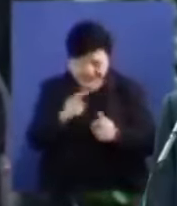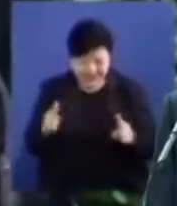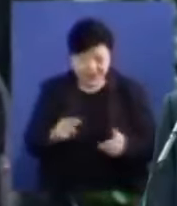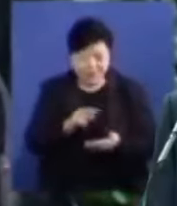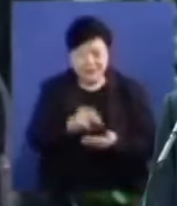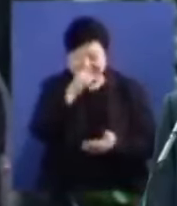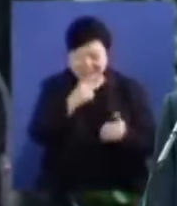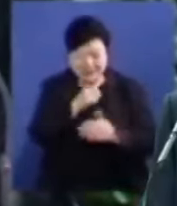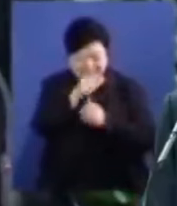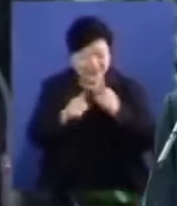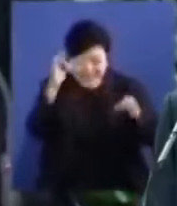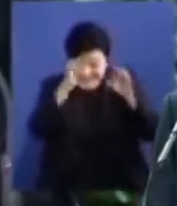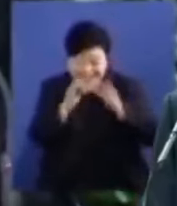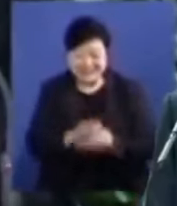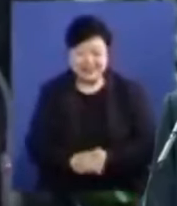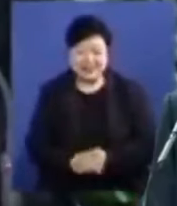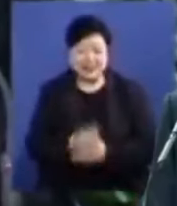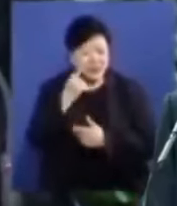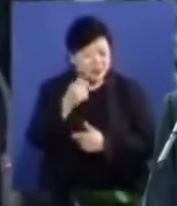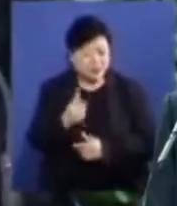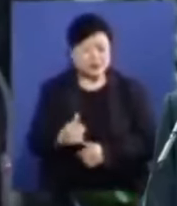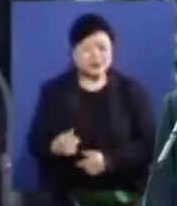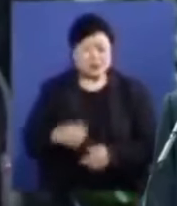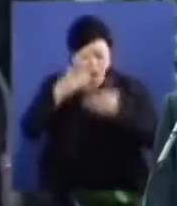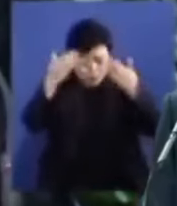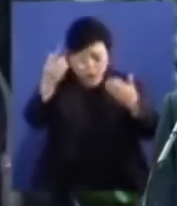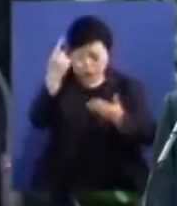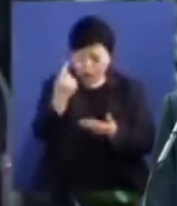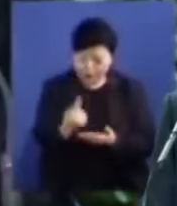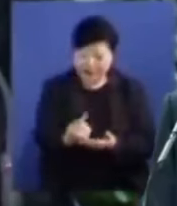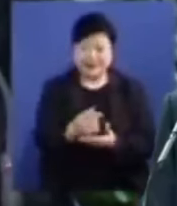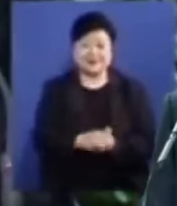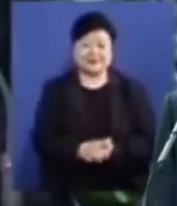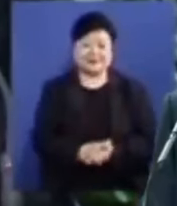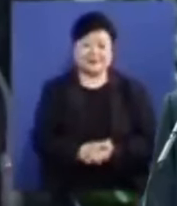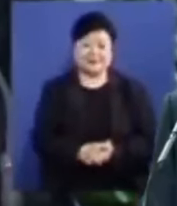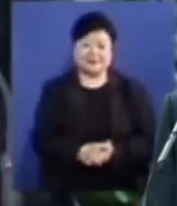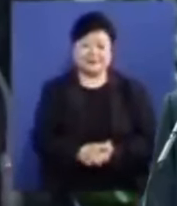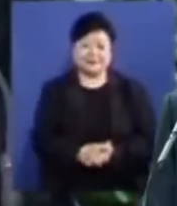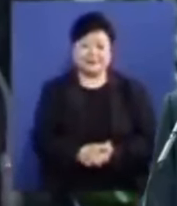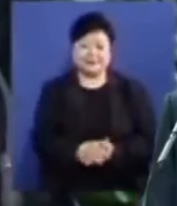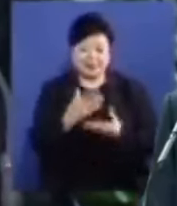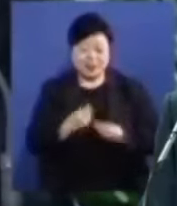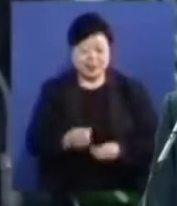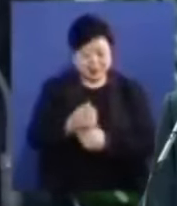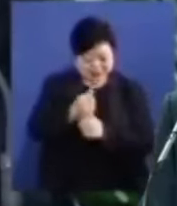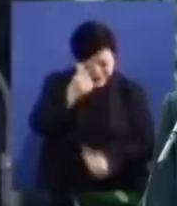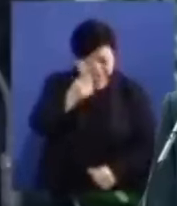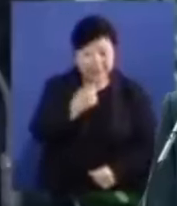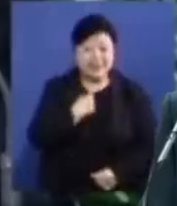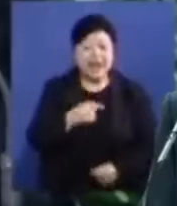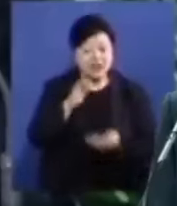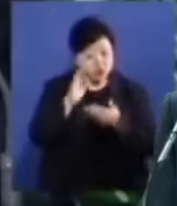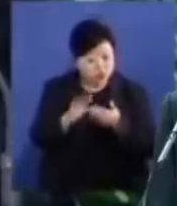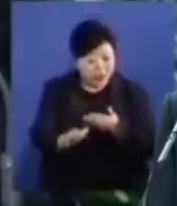있으니까 찾지. 천부여 의지 없어서 손들고 옵니다. 낭패와 실망당한 뒤에 예수께로